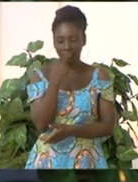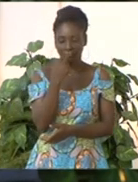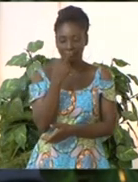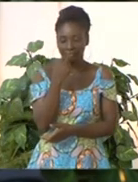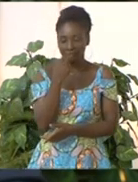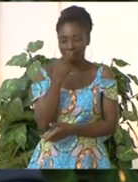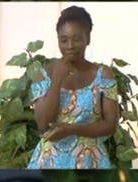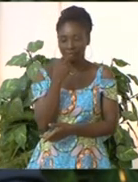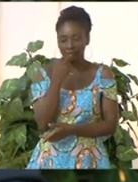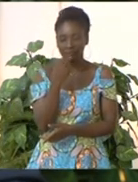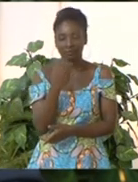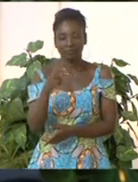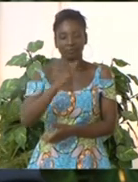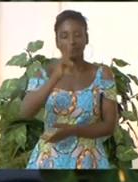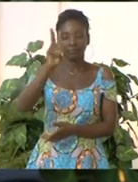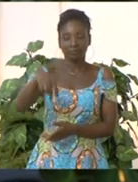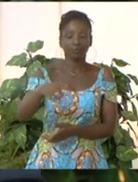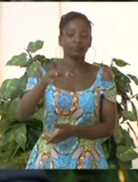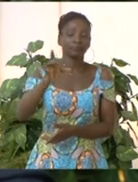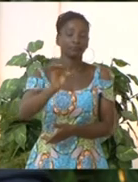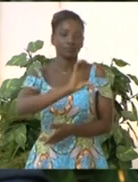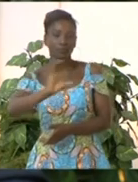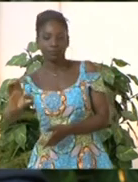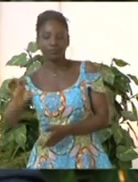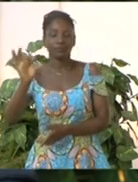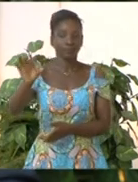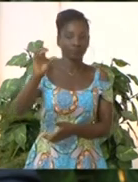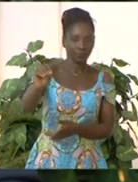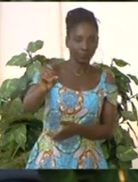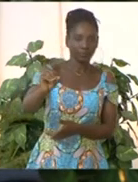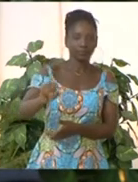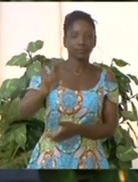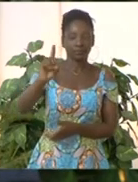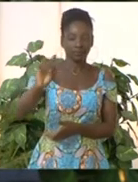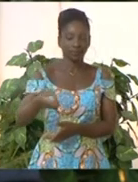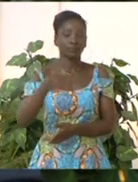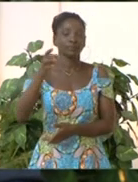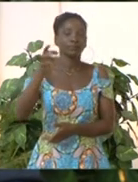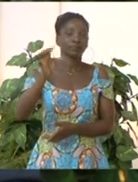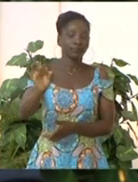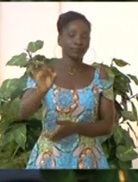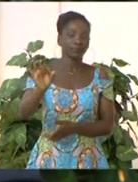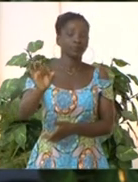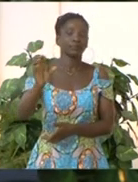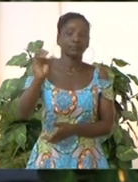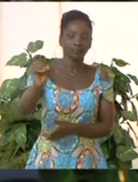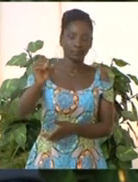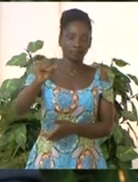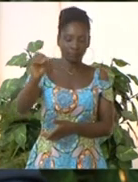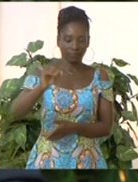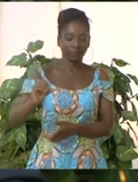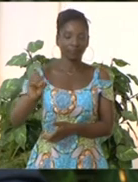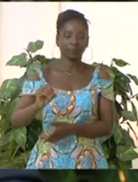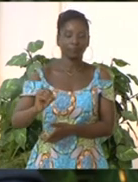harry 2890 voix soit 1,30 pour ça kouadio konan bertin